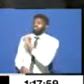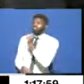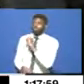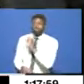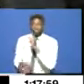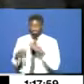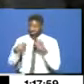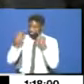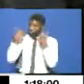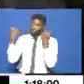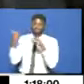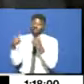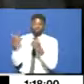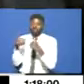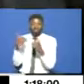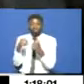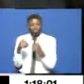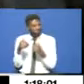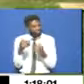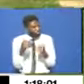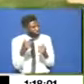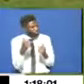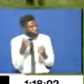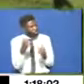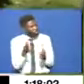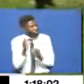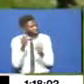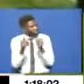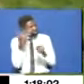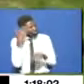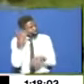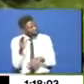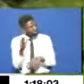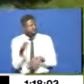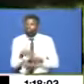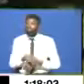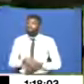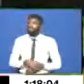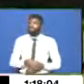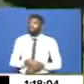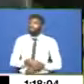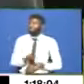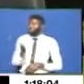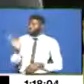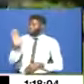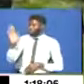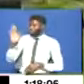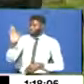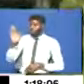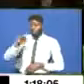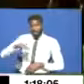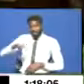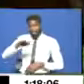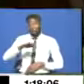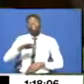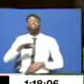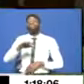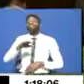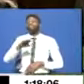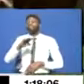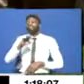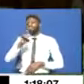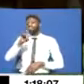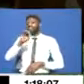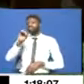Sijamuona. Pengine alienda njia gani sijui. Even when Mzee Nyandusi's compound was raided, he will redirect the search